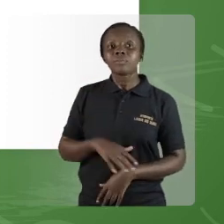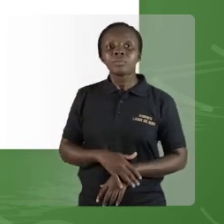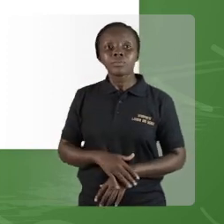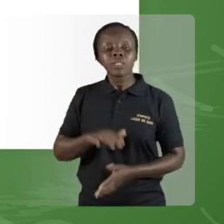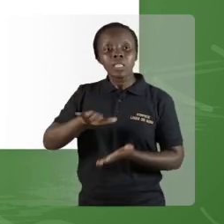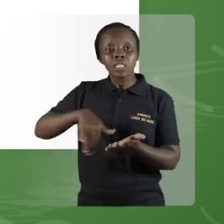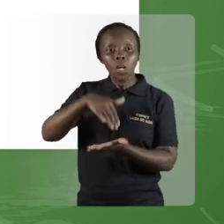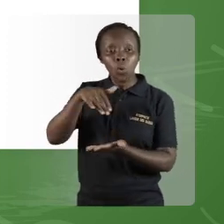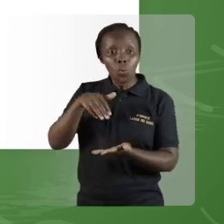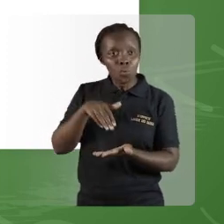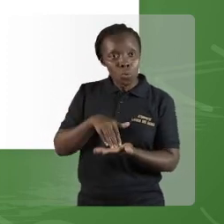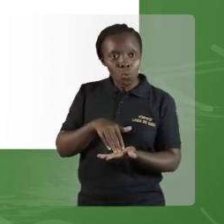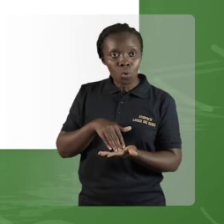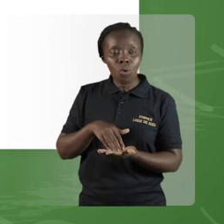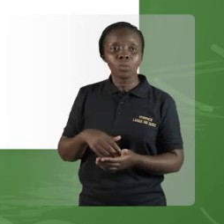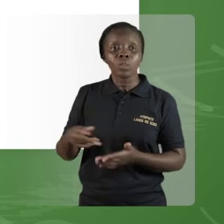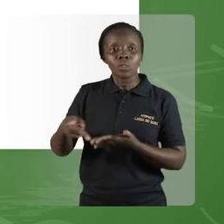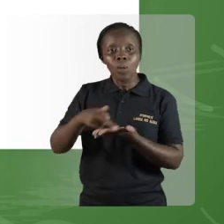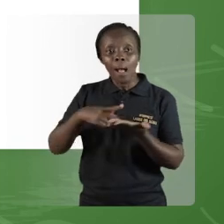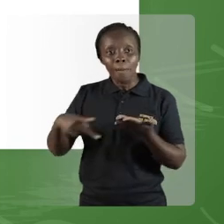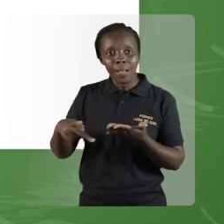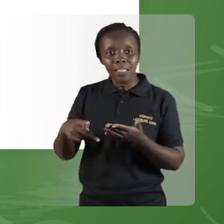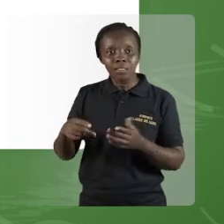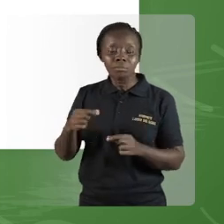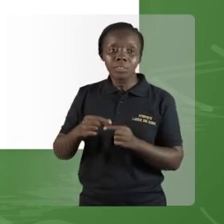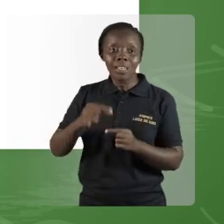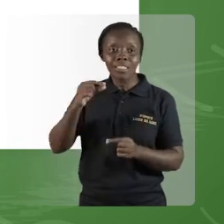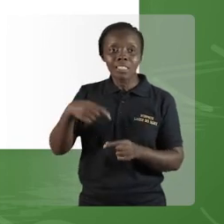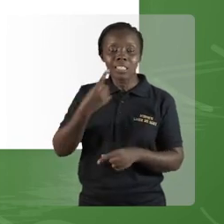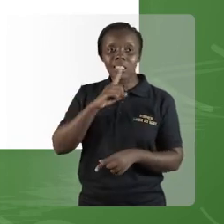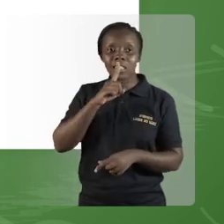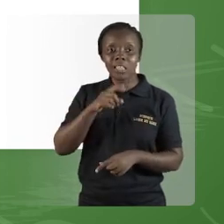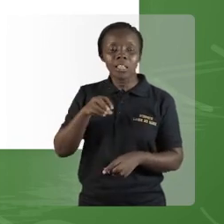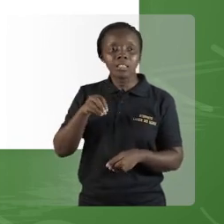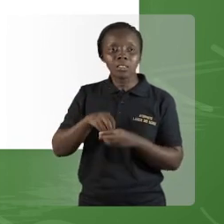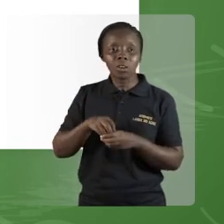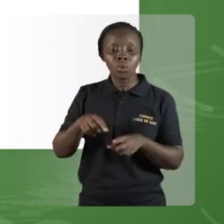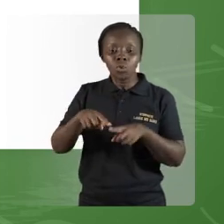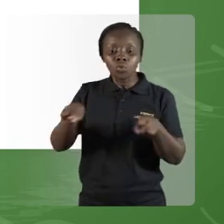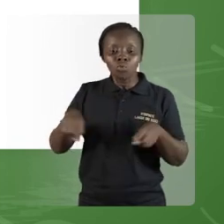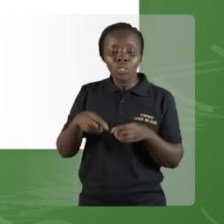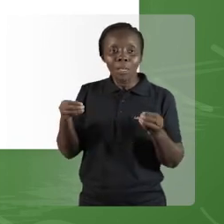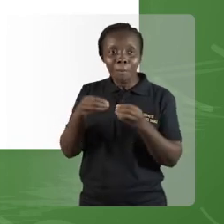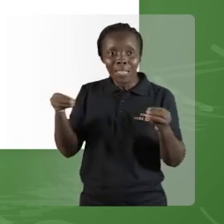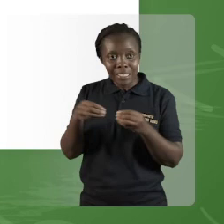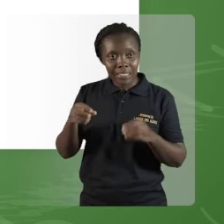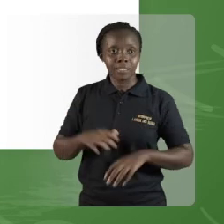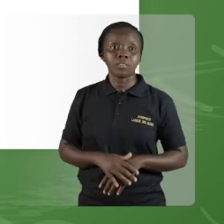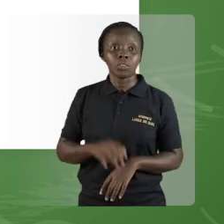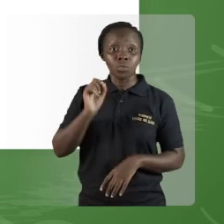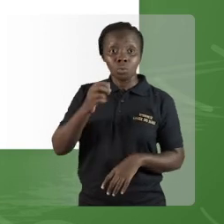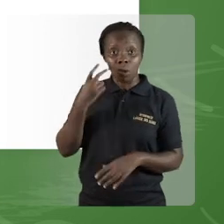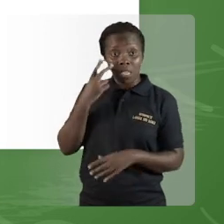conducteur qui est dans le champ. Le libellé que nous venons de lire dit que tout le